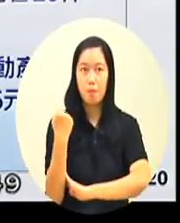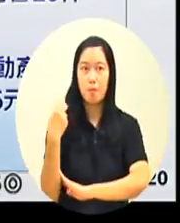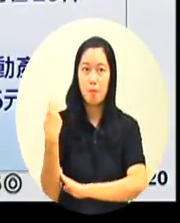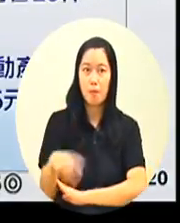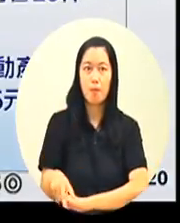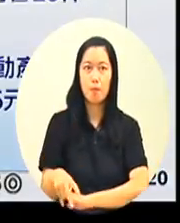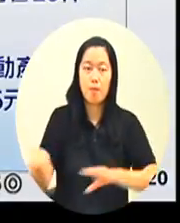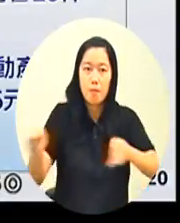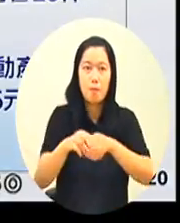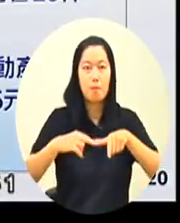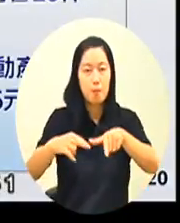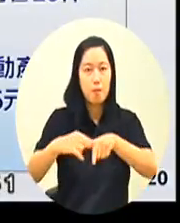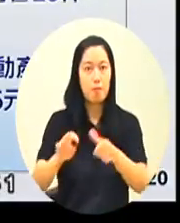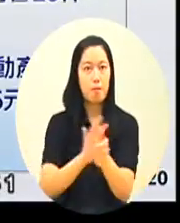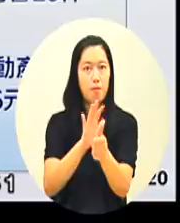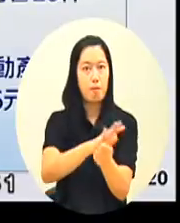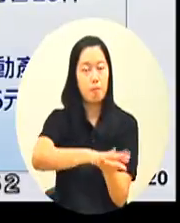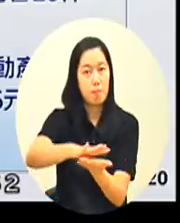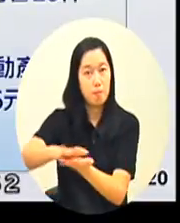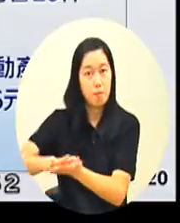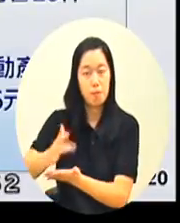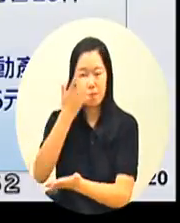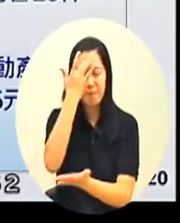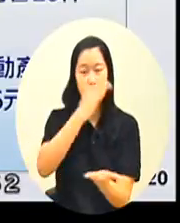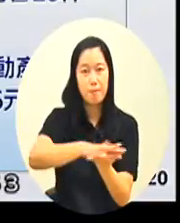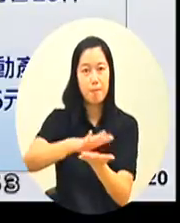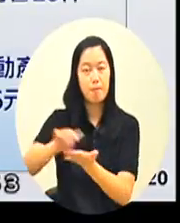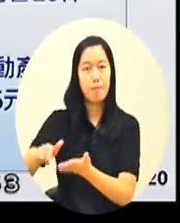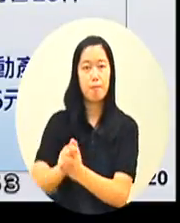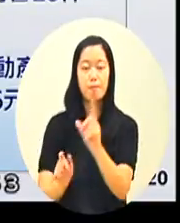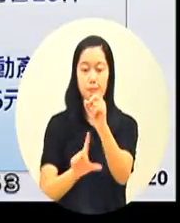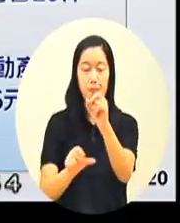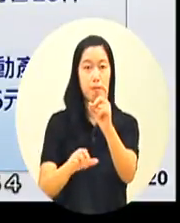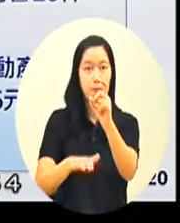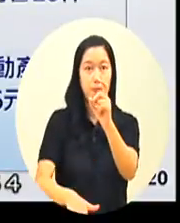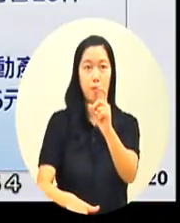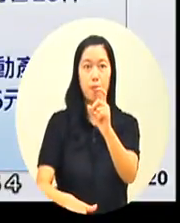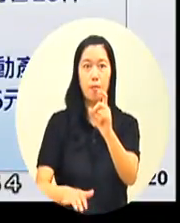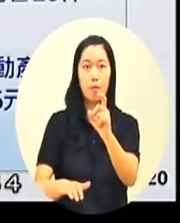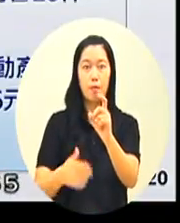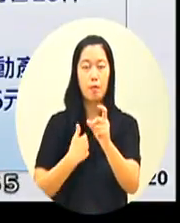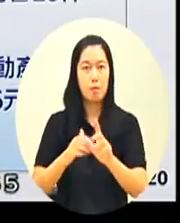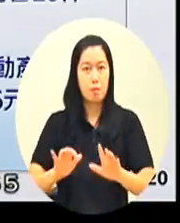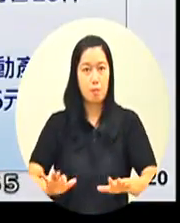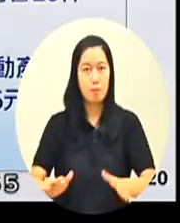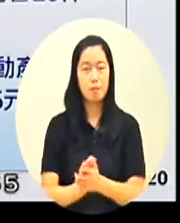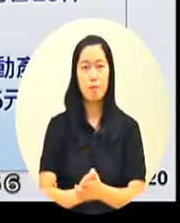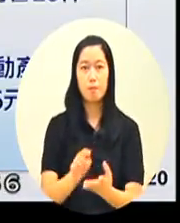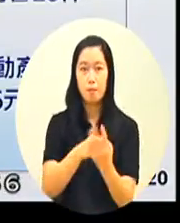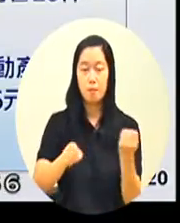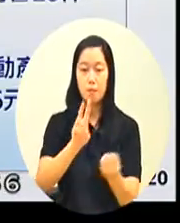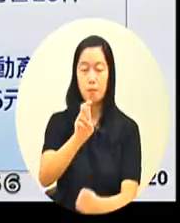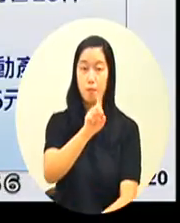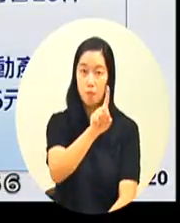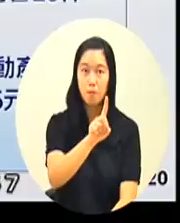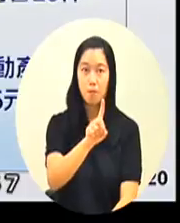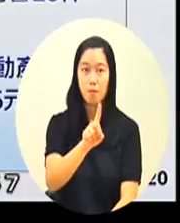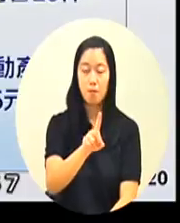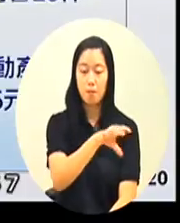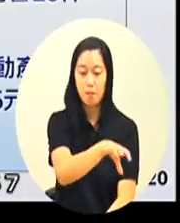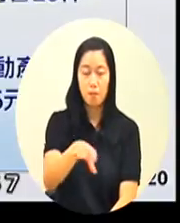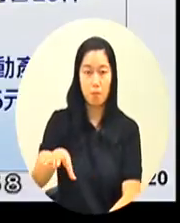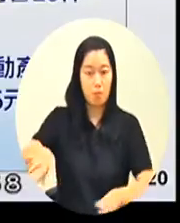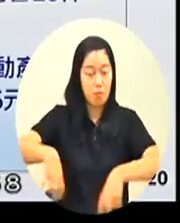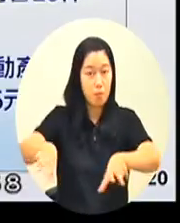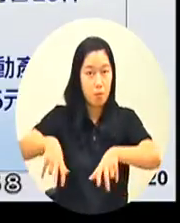合调配解决所面临的困境，到10月底为止，我们已经把21件的闲置